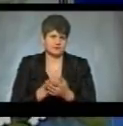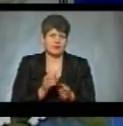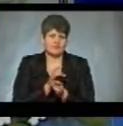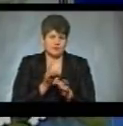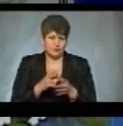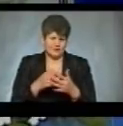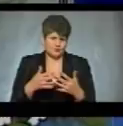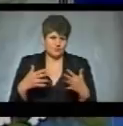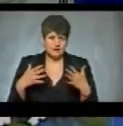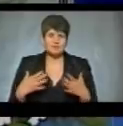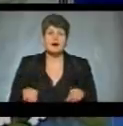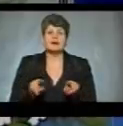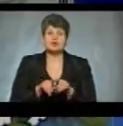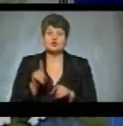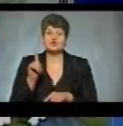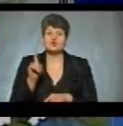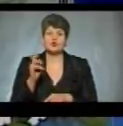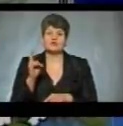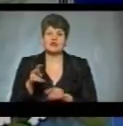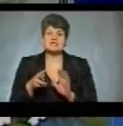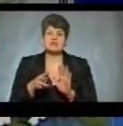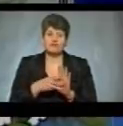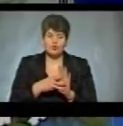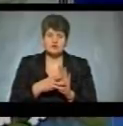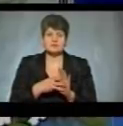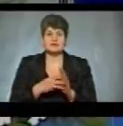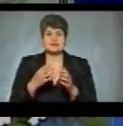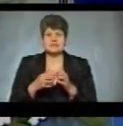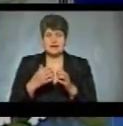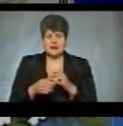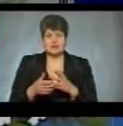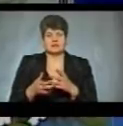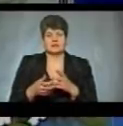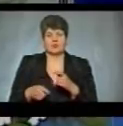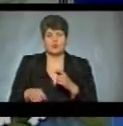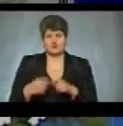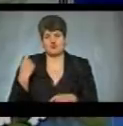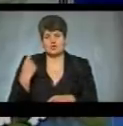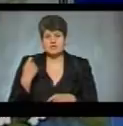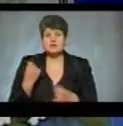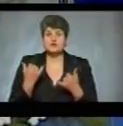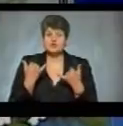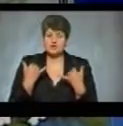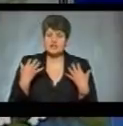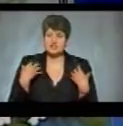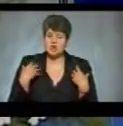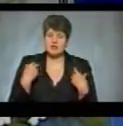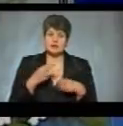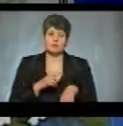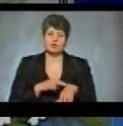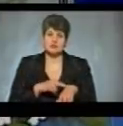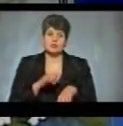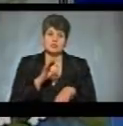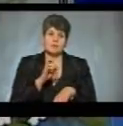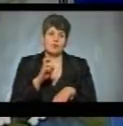вибуховими речовинами, а також 128-ю – необережне тяжке або середньої тяжкості тілесне ушкодження. Сьогодні начальник Нацполіції в області